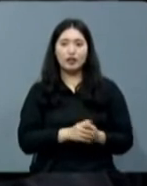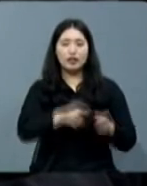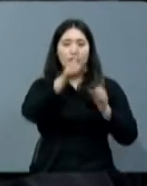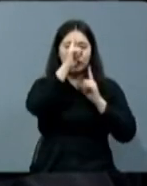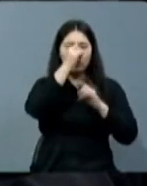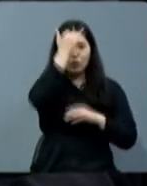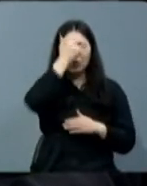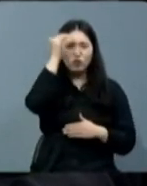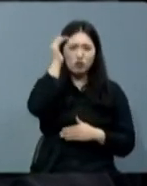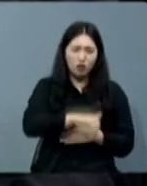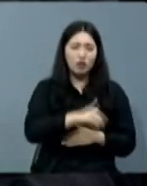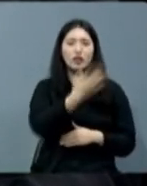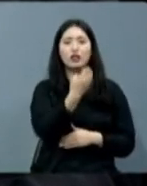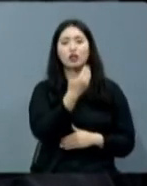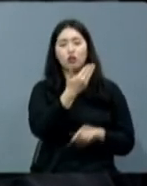떨어진다